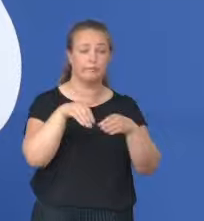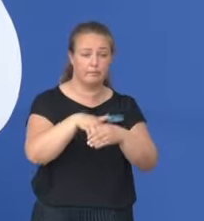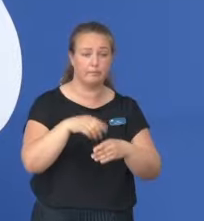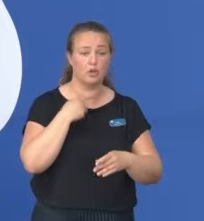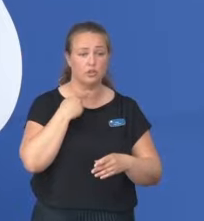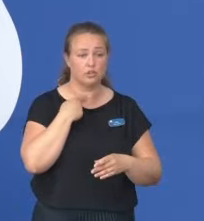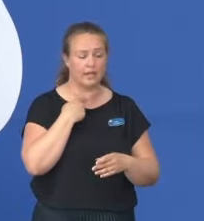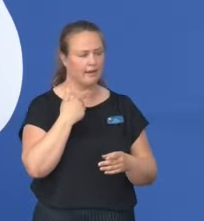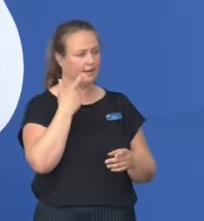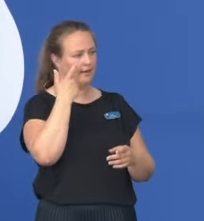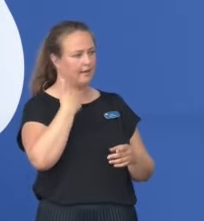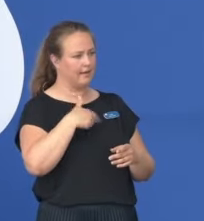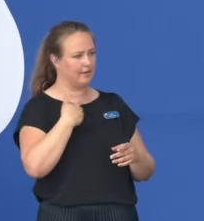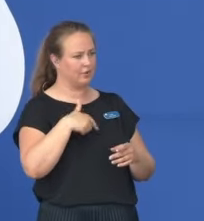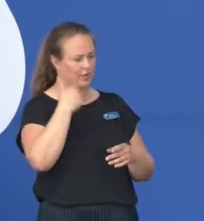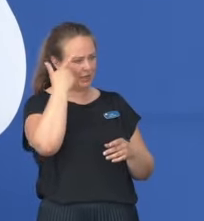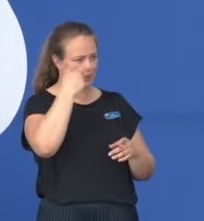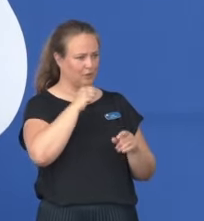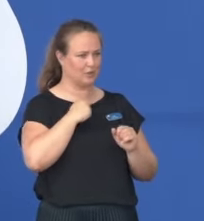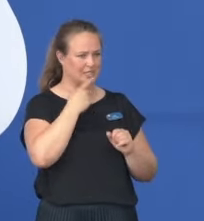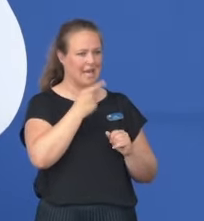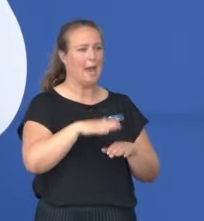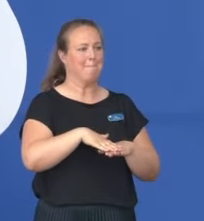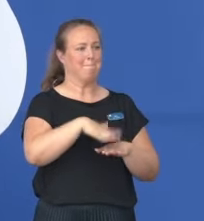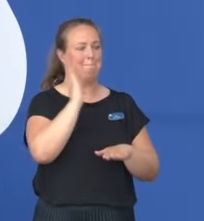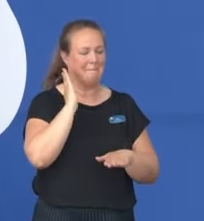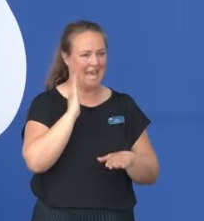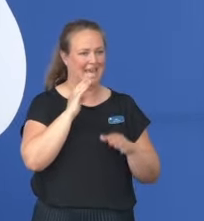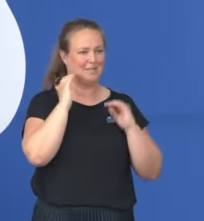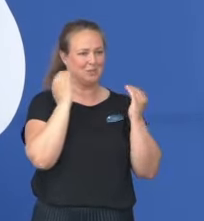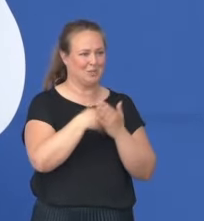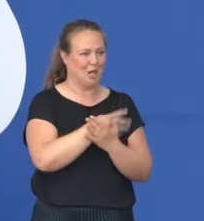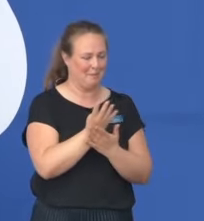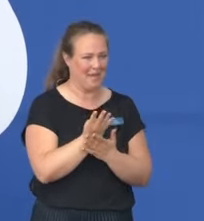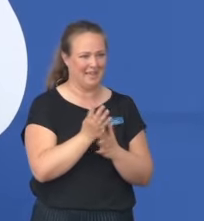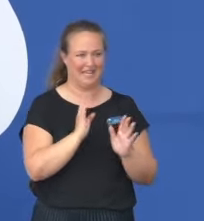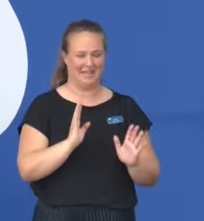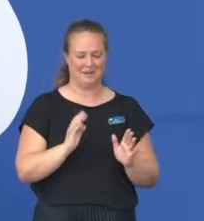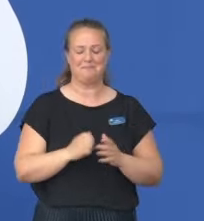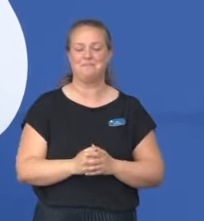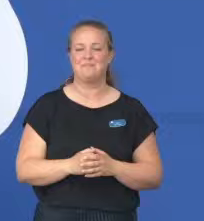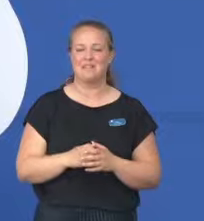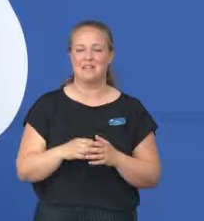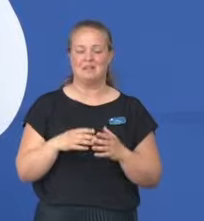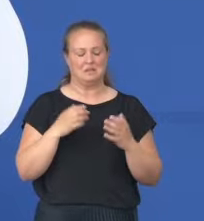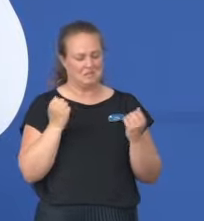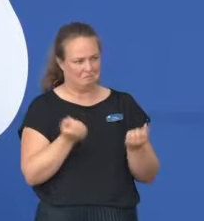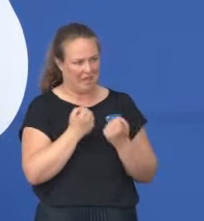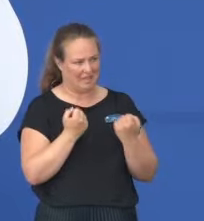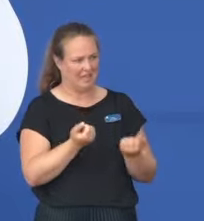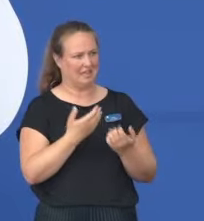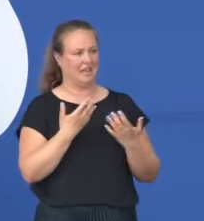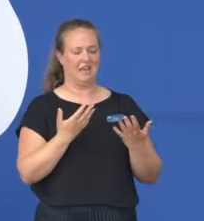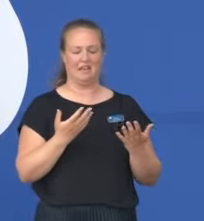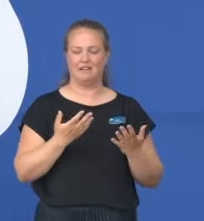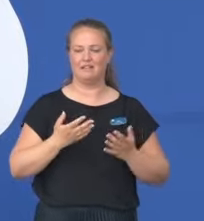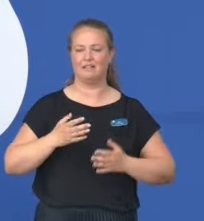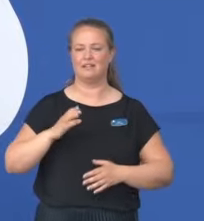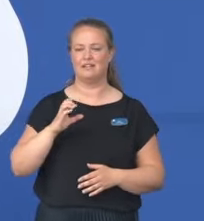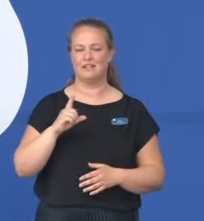säga mer sociala medier i Douglas Thor, den här optimismen. Ja, spännande. Det är ju verkligen en ödesfråga. Lisa, SSU